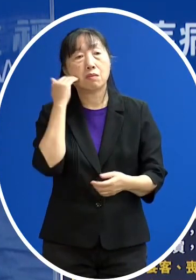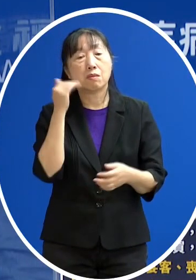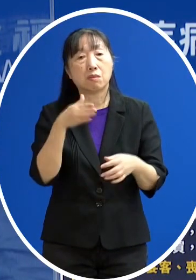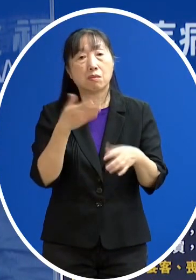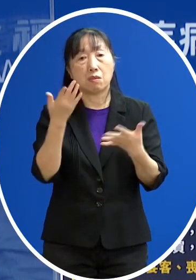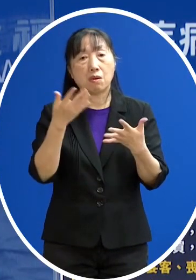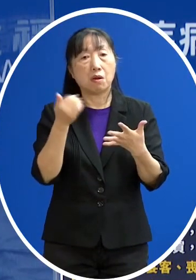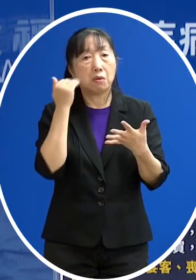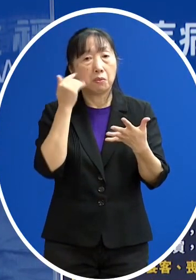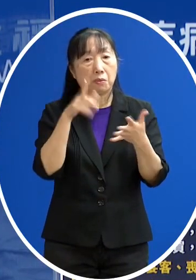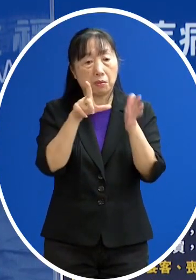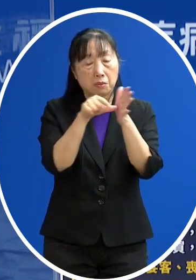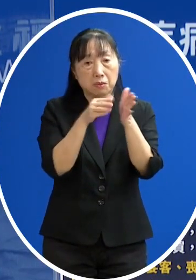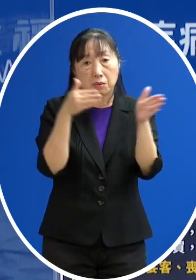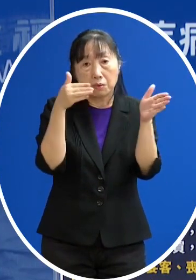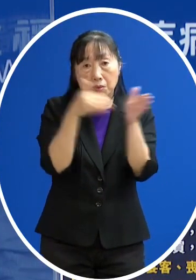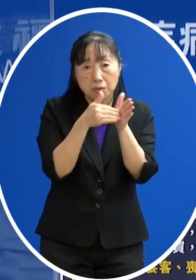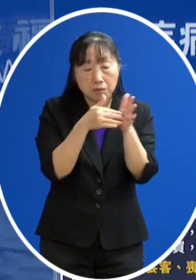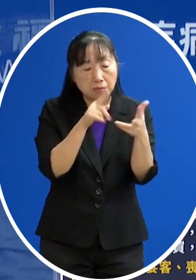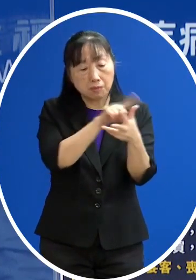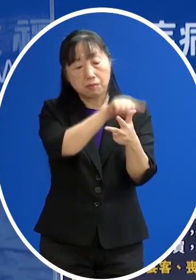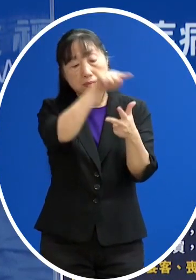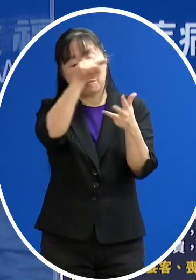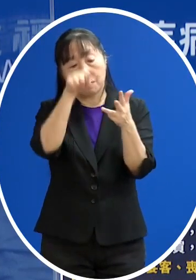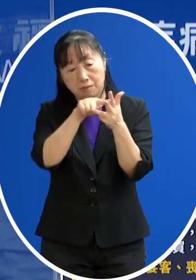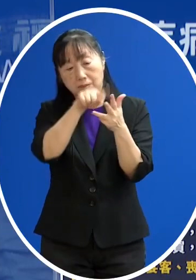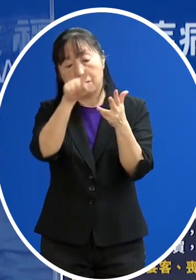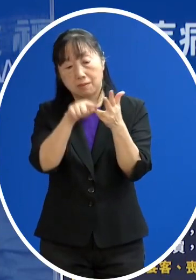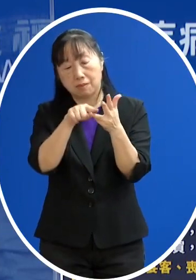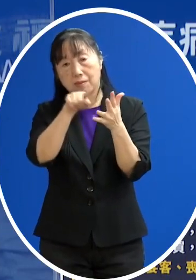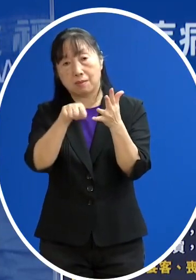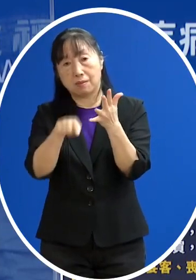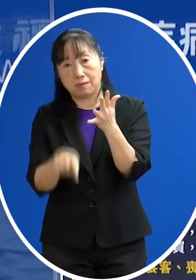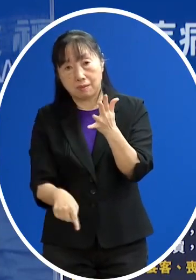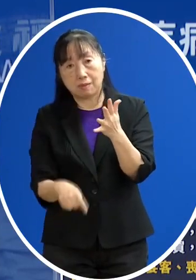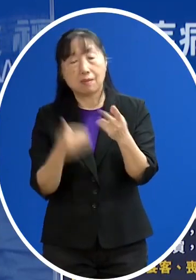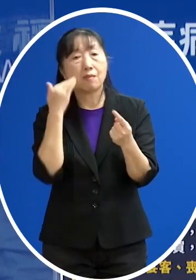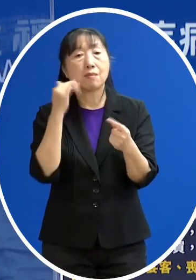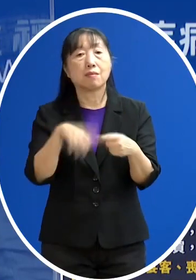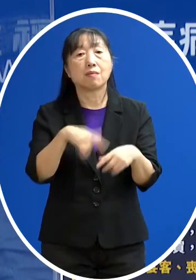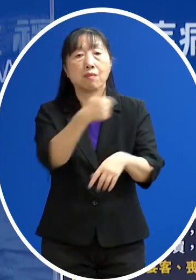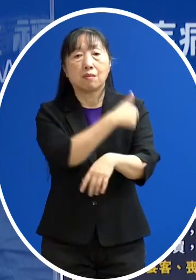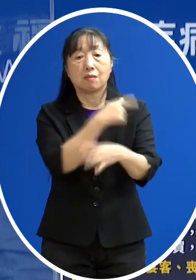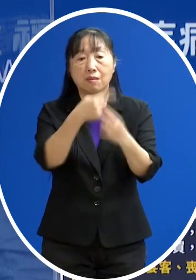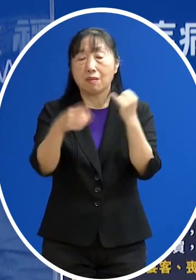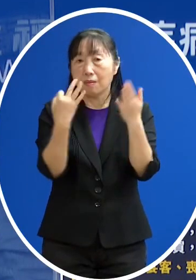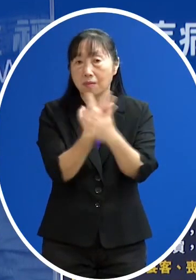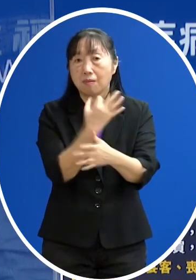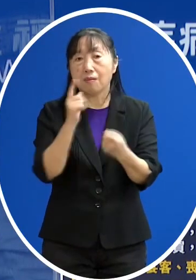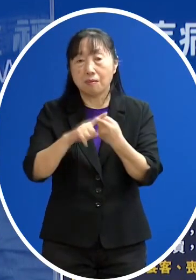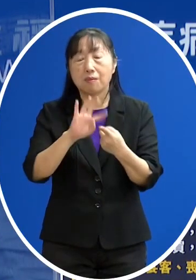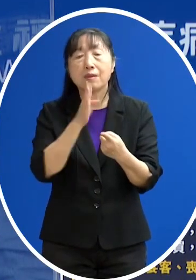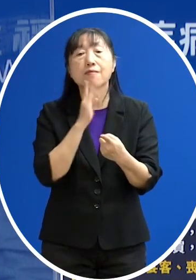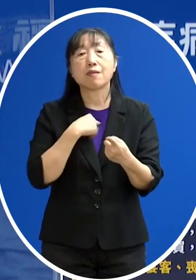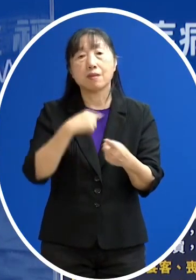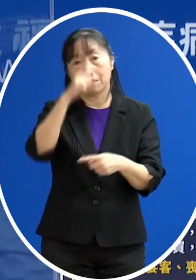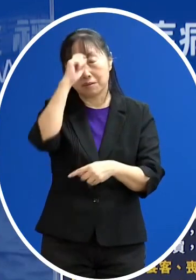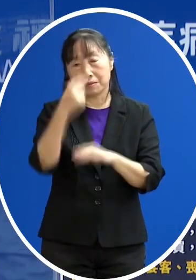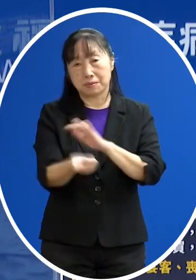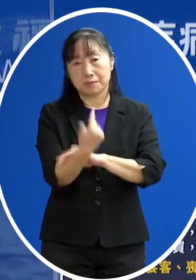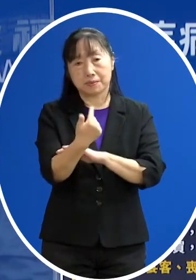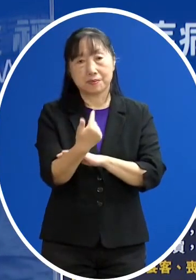再往下去开放，因为目标是要有，虽然疫苗量不够，但是我们还希望能够及时赶快的